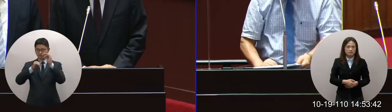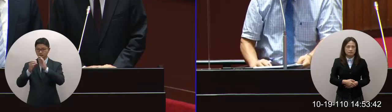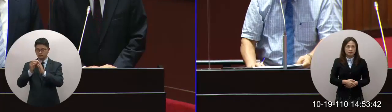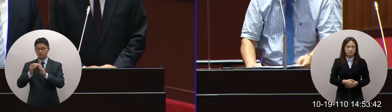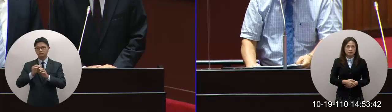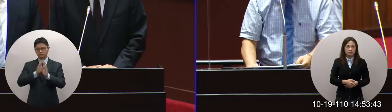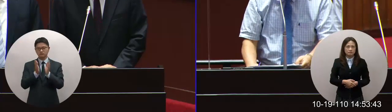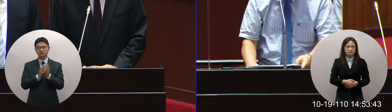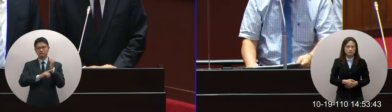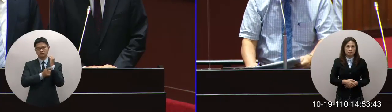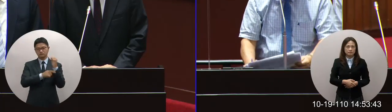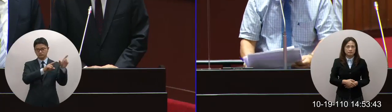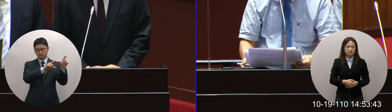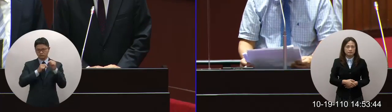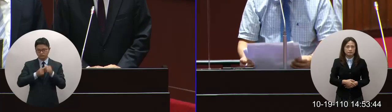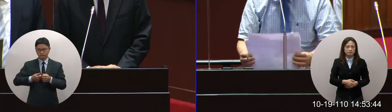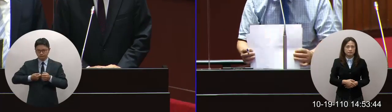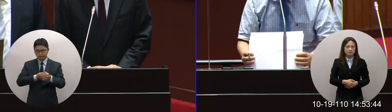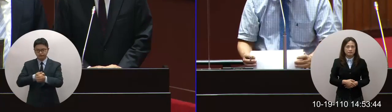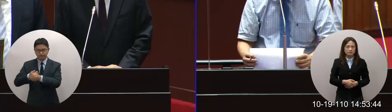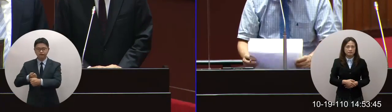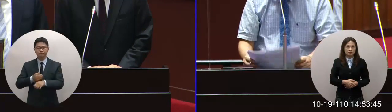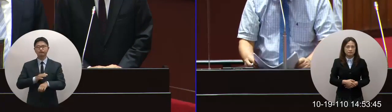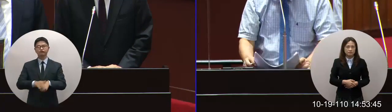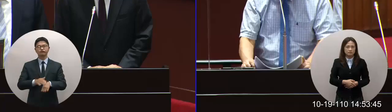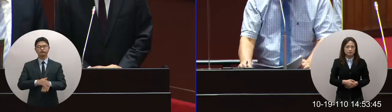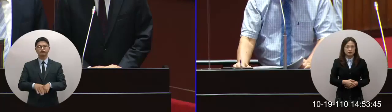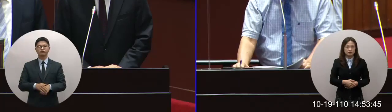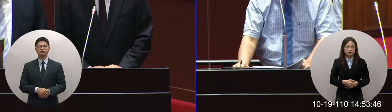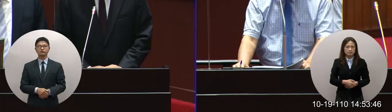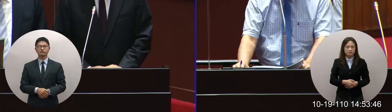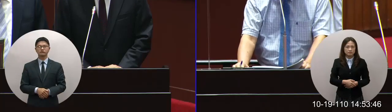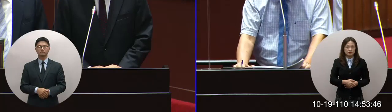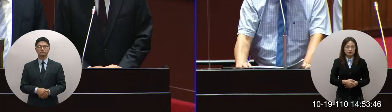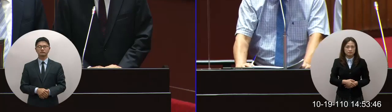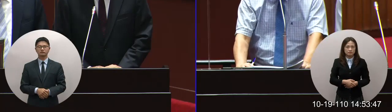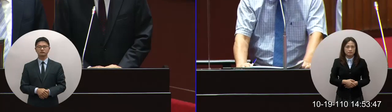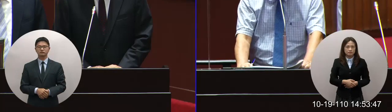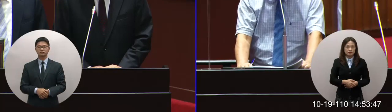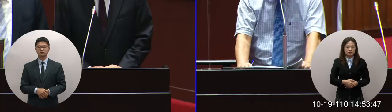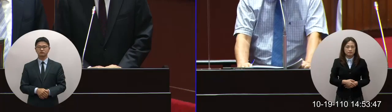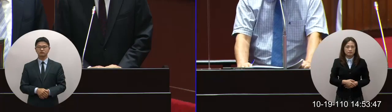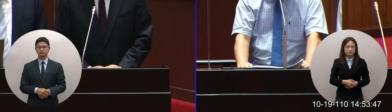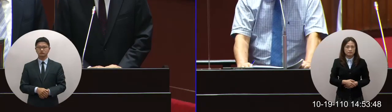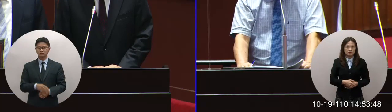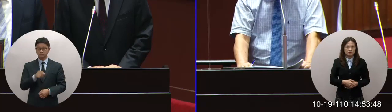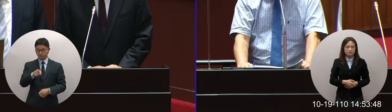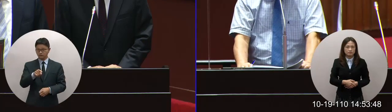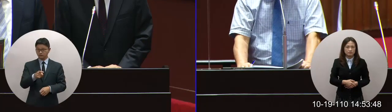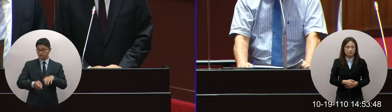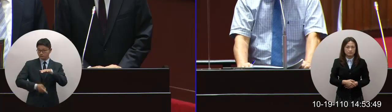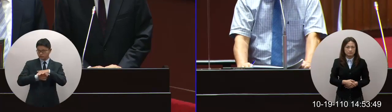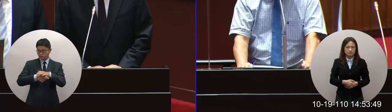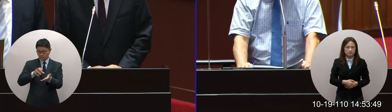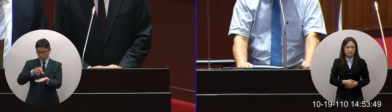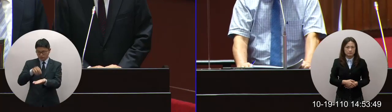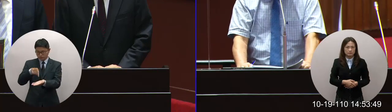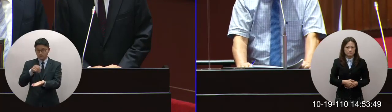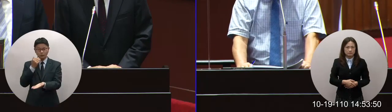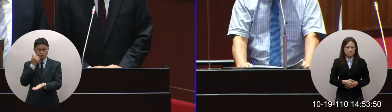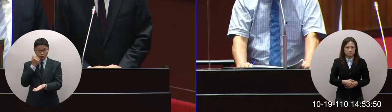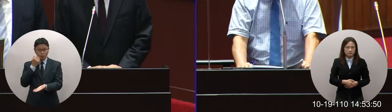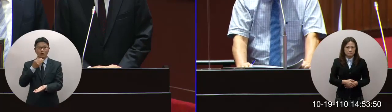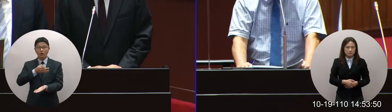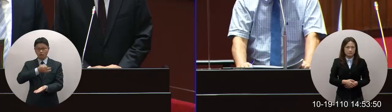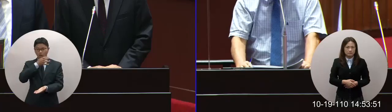任何的身份地位，我们当然会依法。不过，最主要还是要看证据啊、我们证据主要足够的话，我